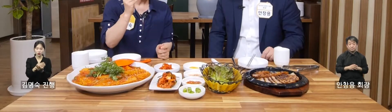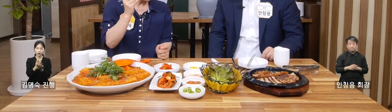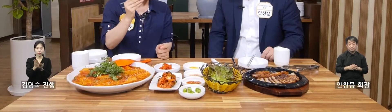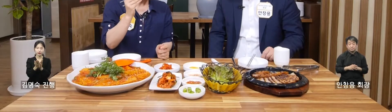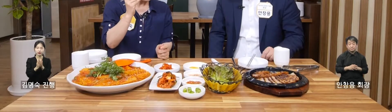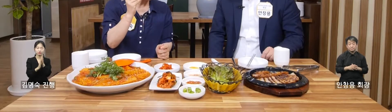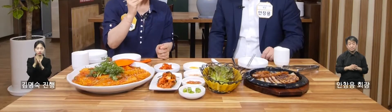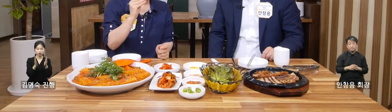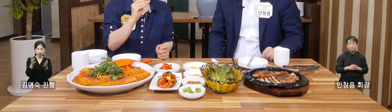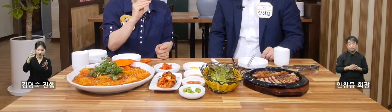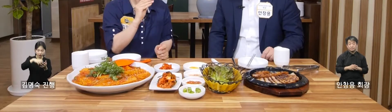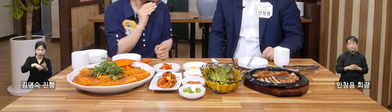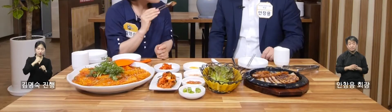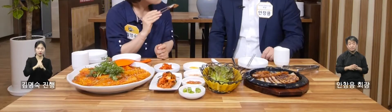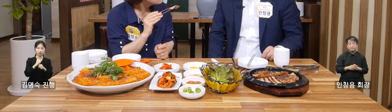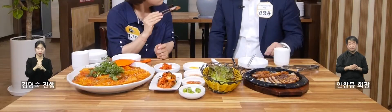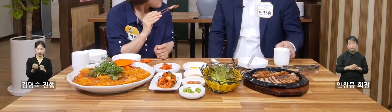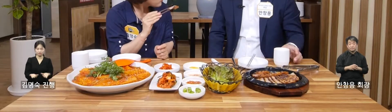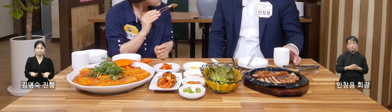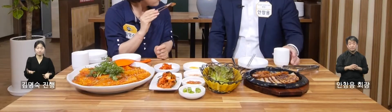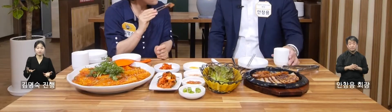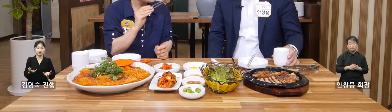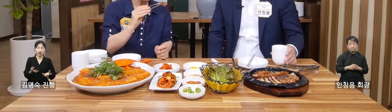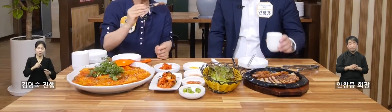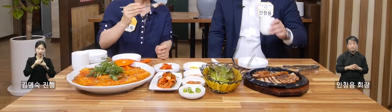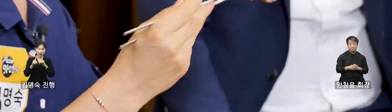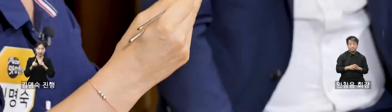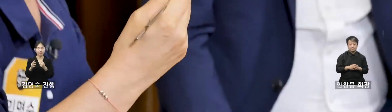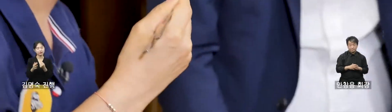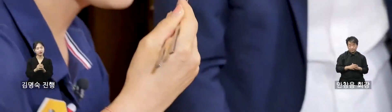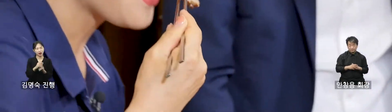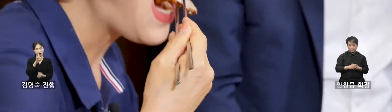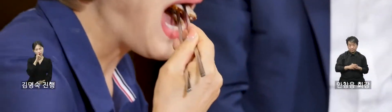네. 기본적으로 어떤 맛이 나는지 좀 궁금하거든요.